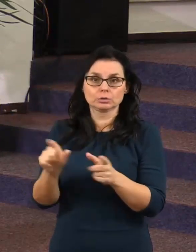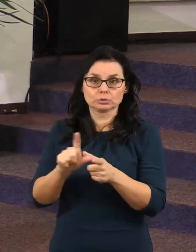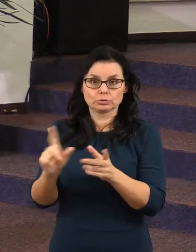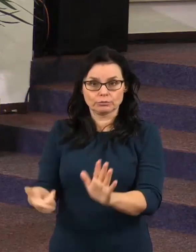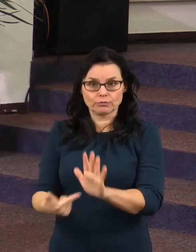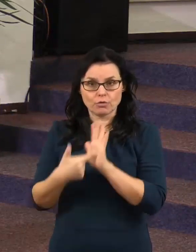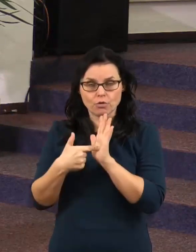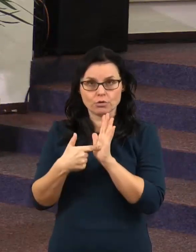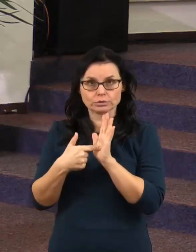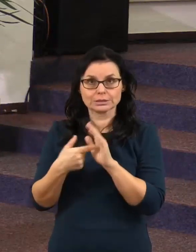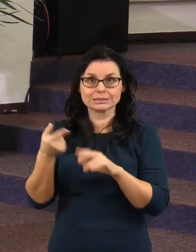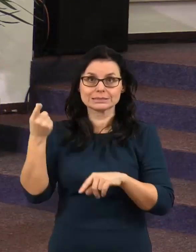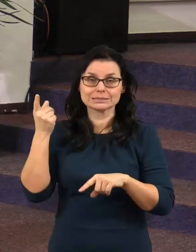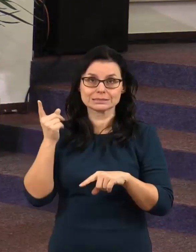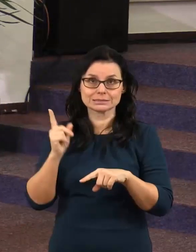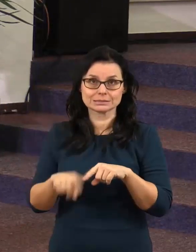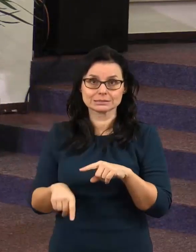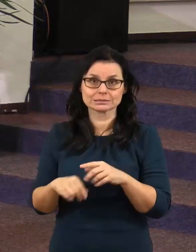od